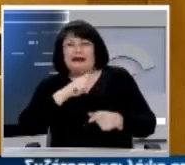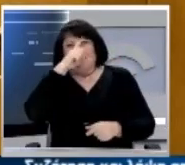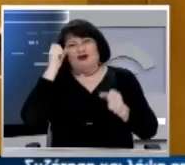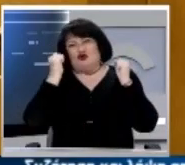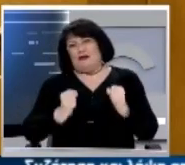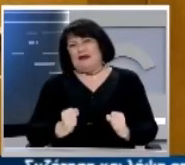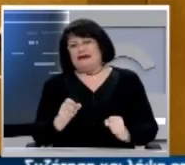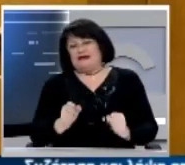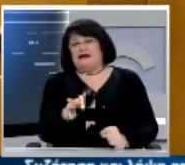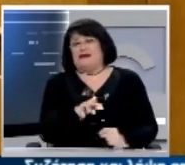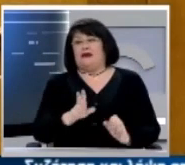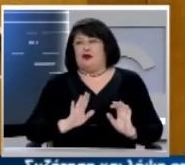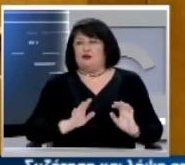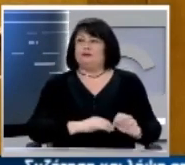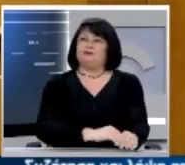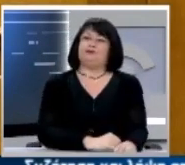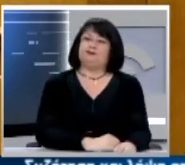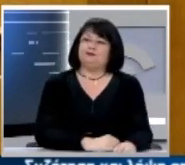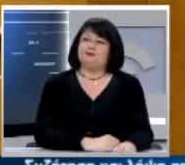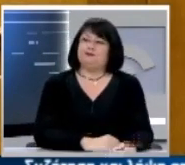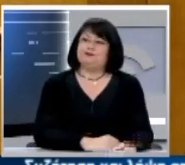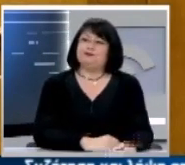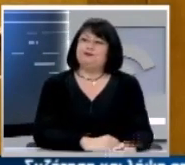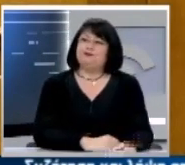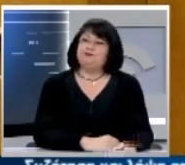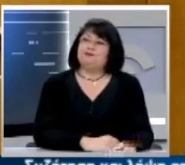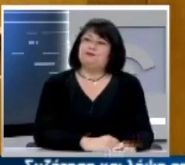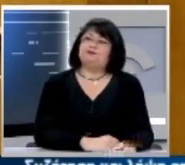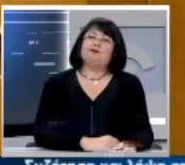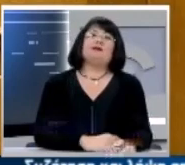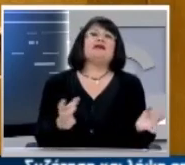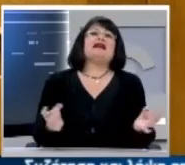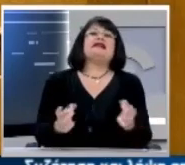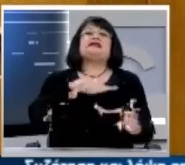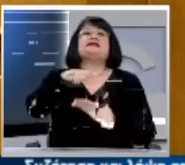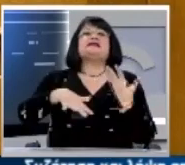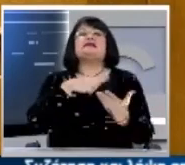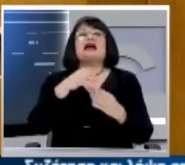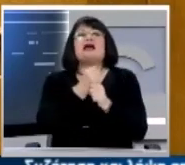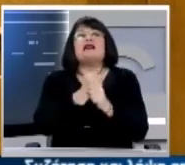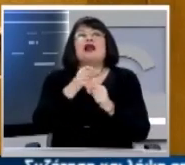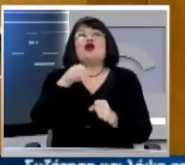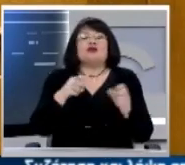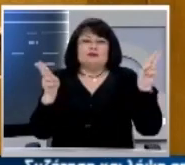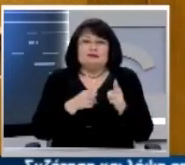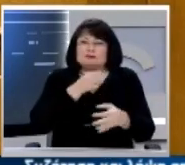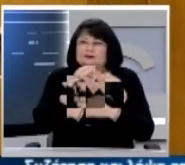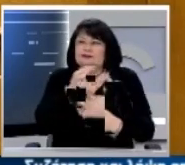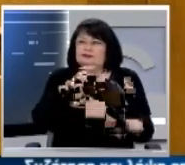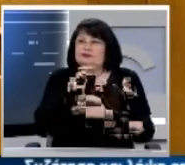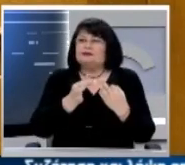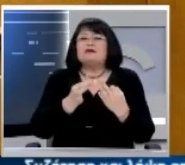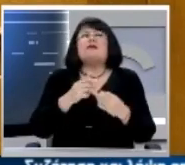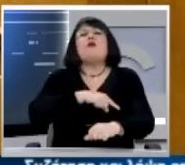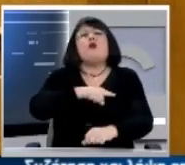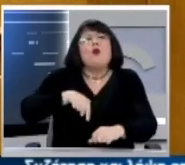δύσκολη θέση. Και επειδή βλέπω ότι πολλοί θέλετε να χαρακτηρίζετε το σκάνδαλο αυτό ως εταιρικό σκάνδαλο,